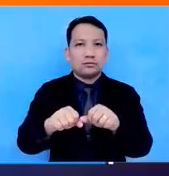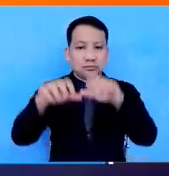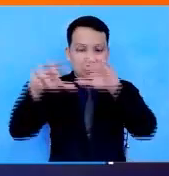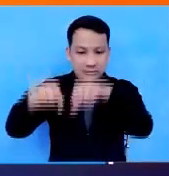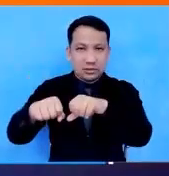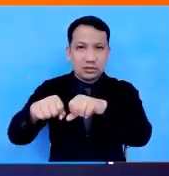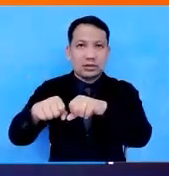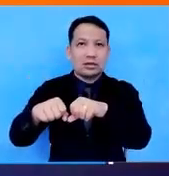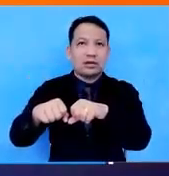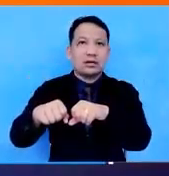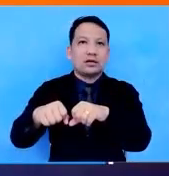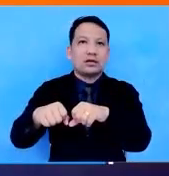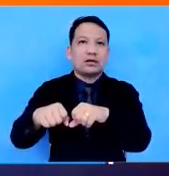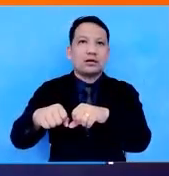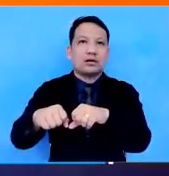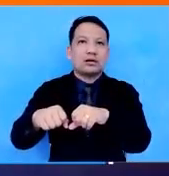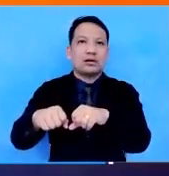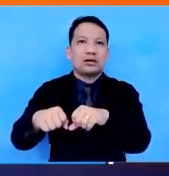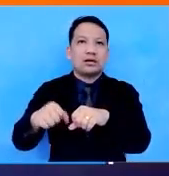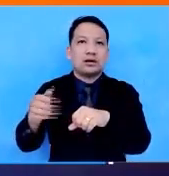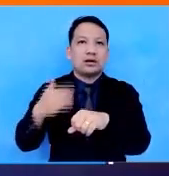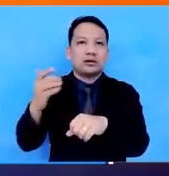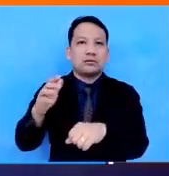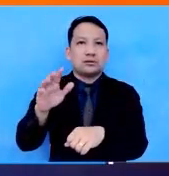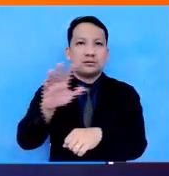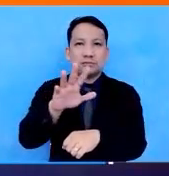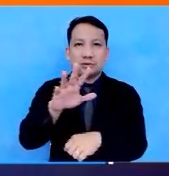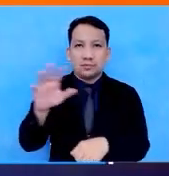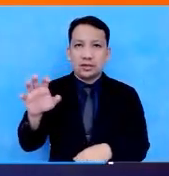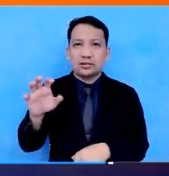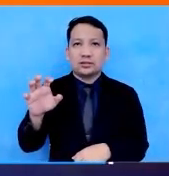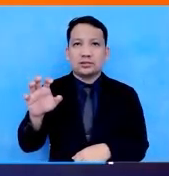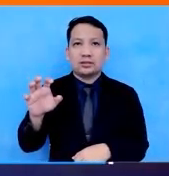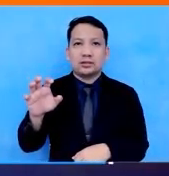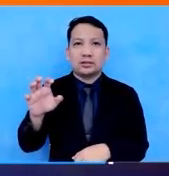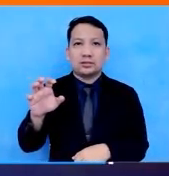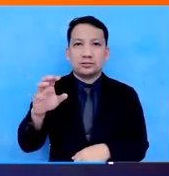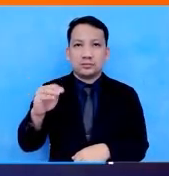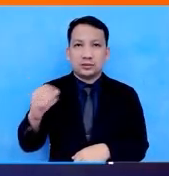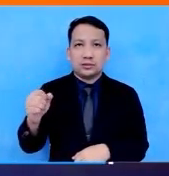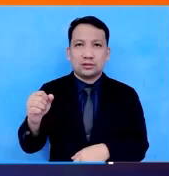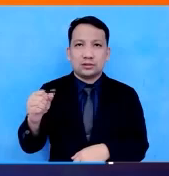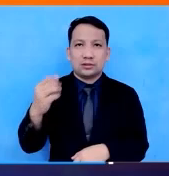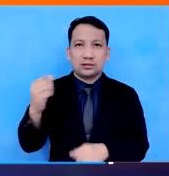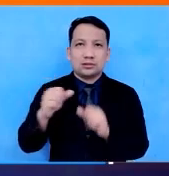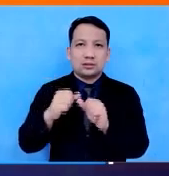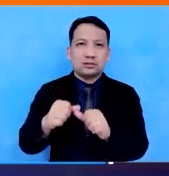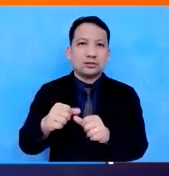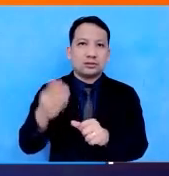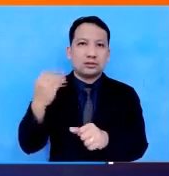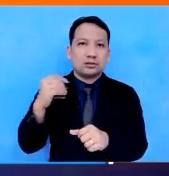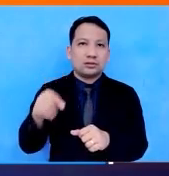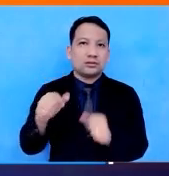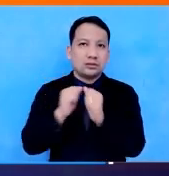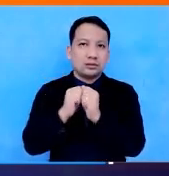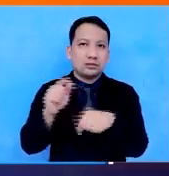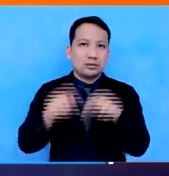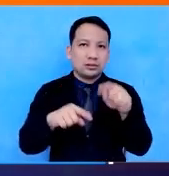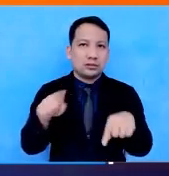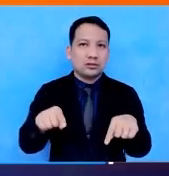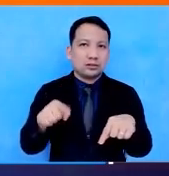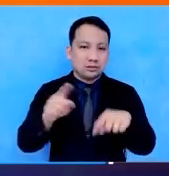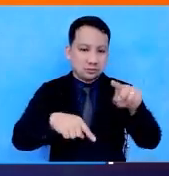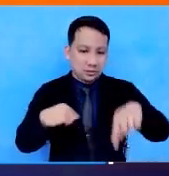motorsiklo at nakaladkad ng mahigit 500 metro. Nagpapagaling ngayon sa ospital ang biktima na sari-saring galo sa katawan